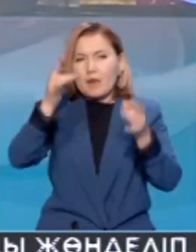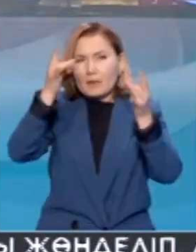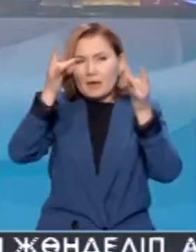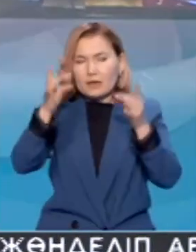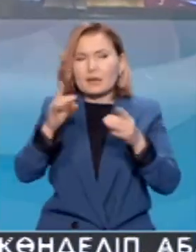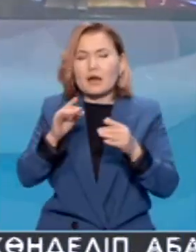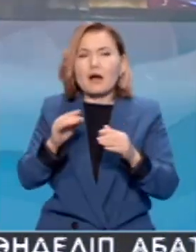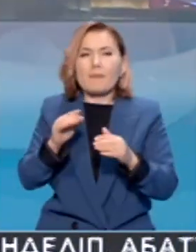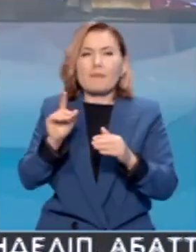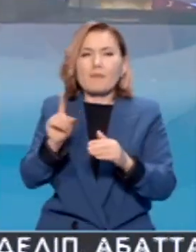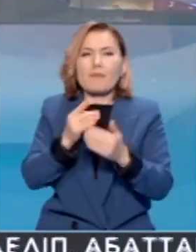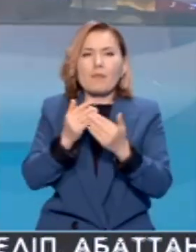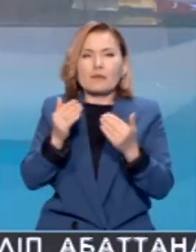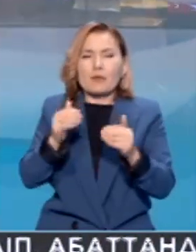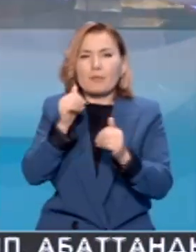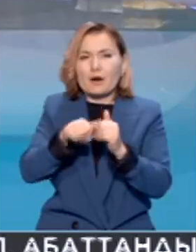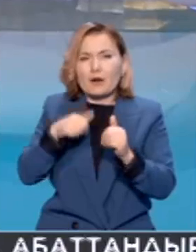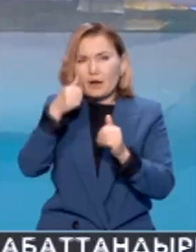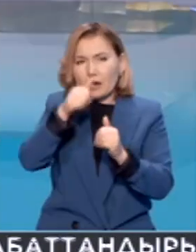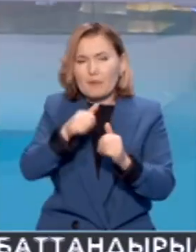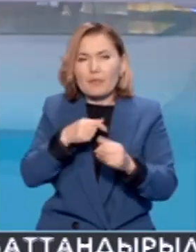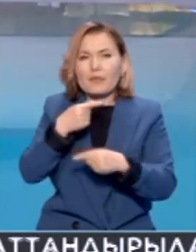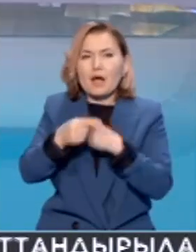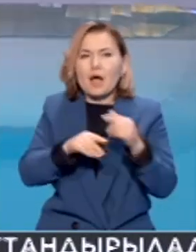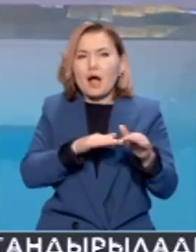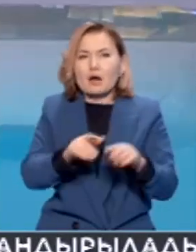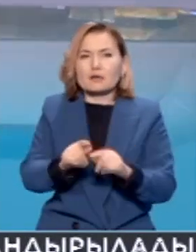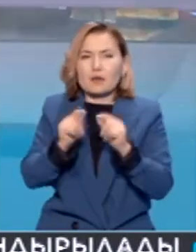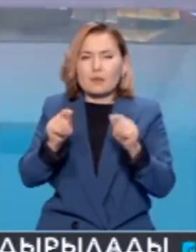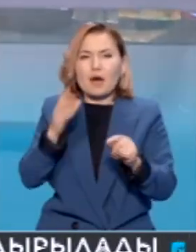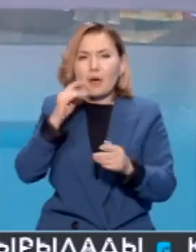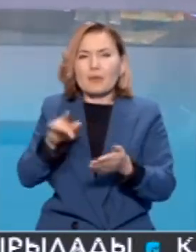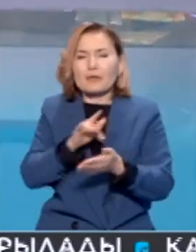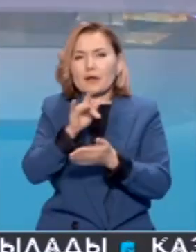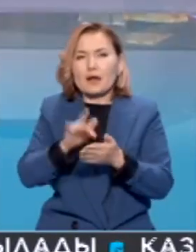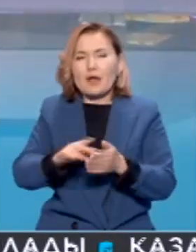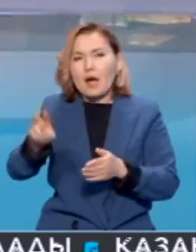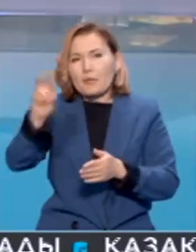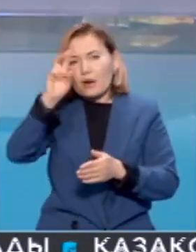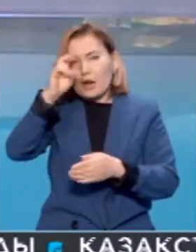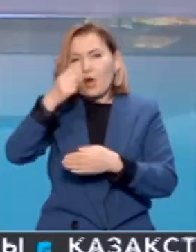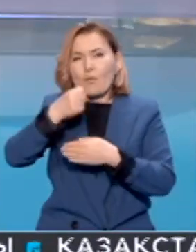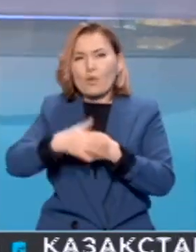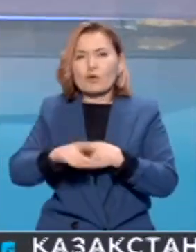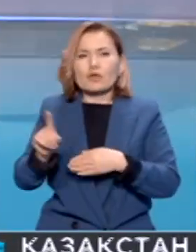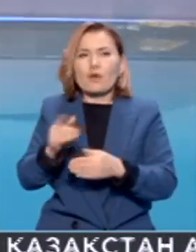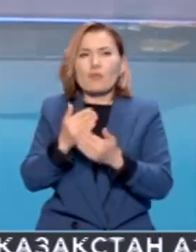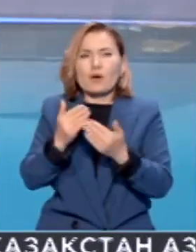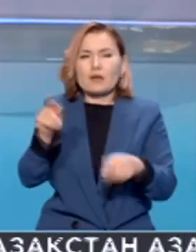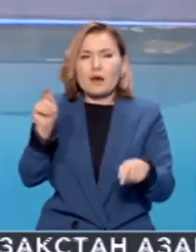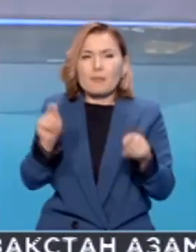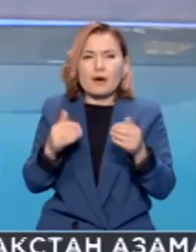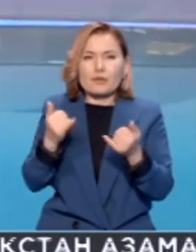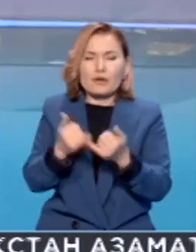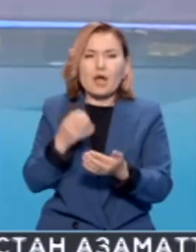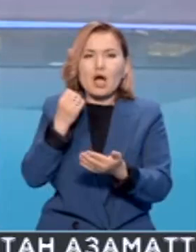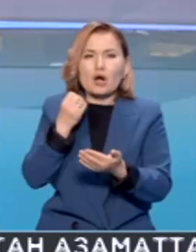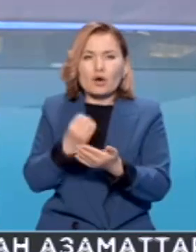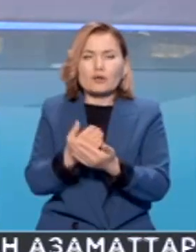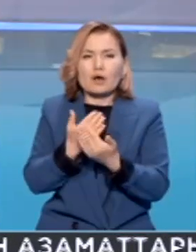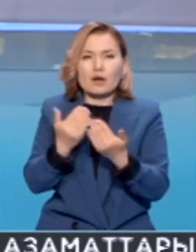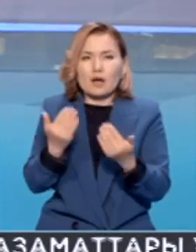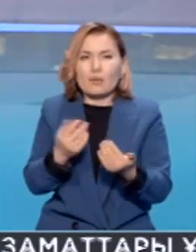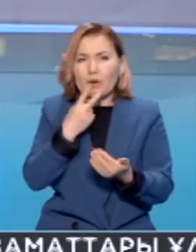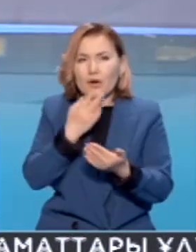мәдени мекемелерде де жыл сайын дәстүрлі акция ұйымдастырылды. Алматыдағы мемлекеттік орталық музейге келген меймандарға құнды жәдігерлер